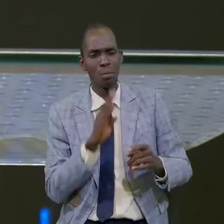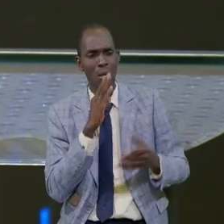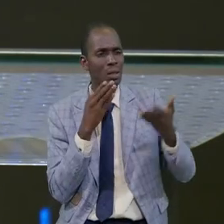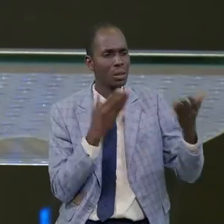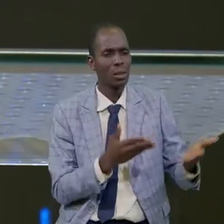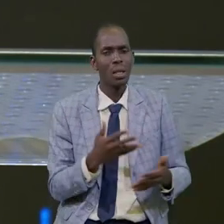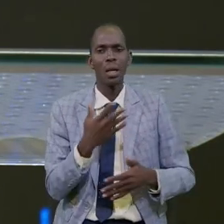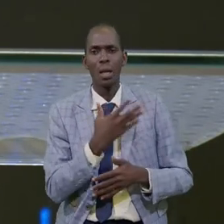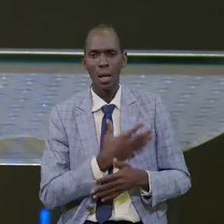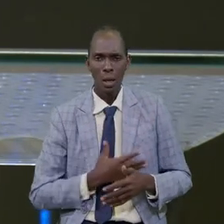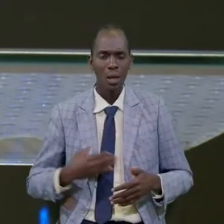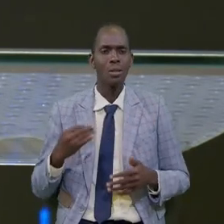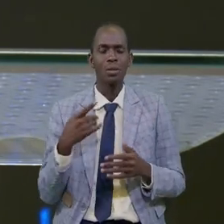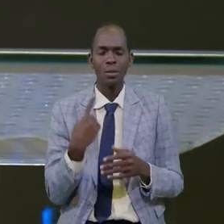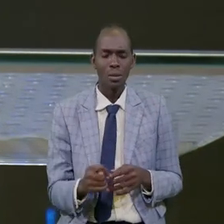préparée.